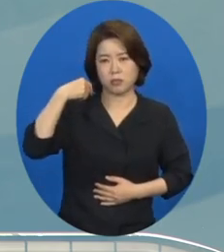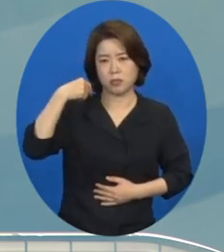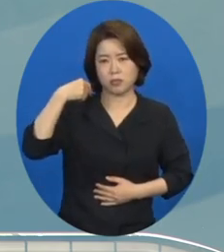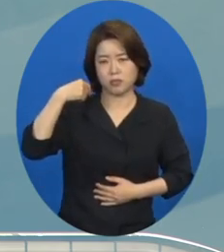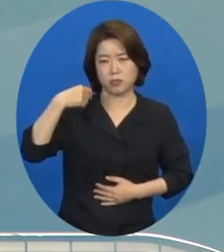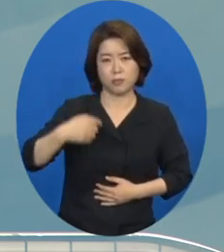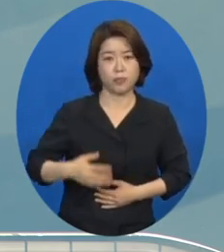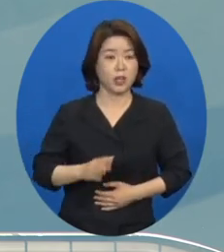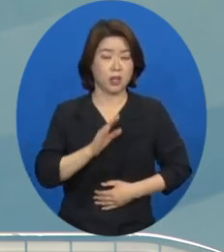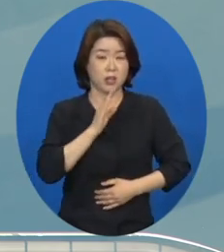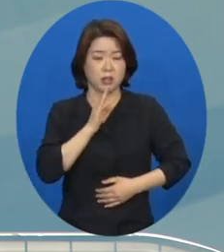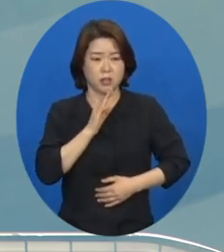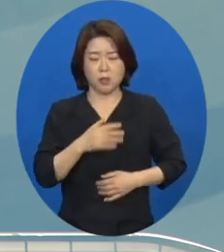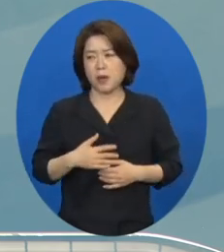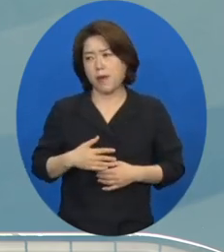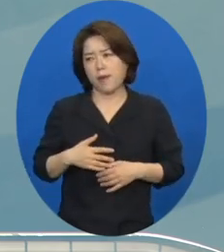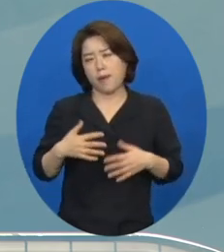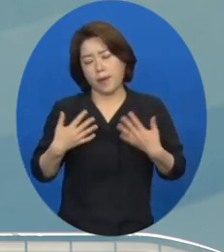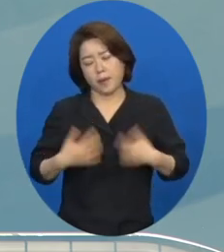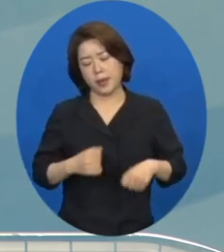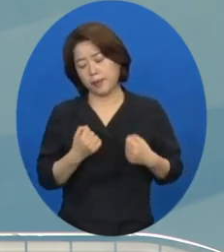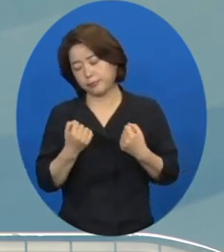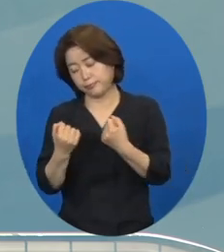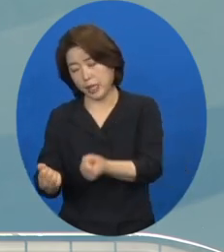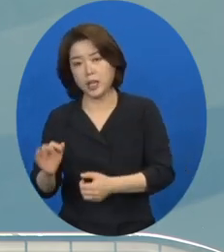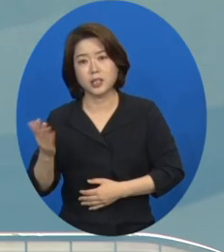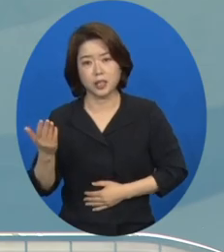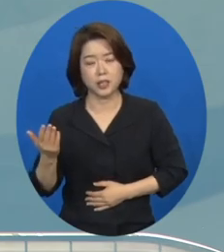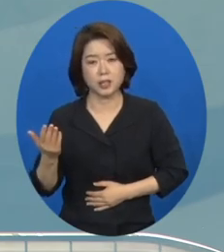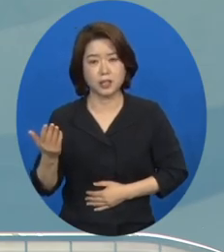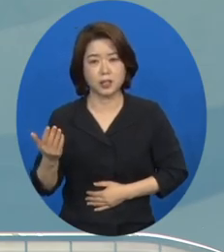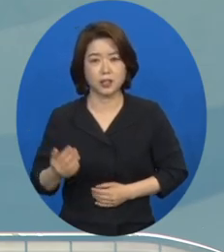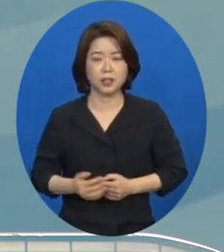그리고 정말 너무 무기력해지는 거예요.